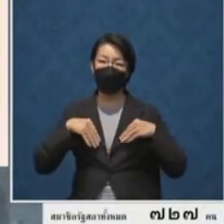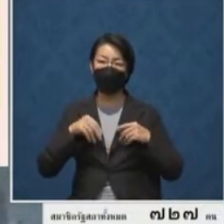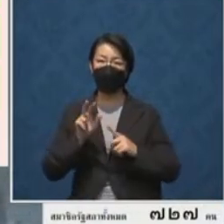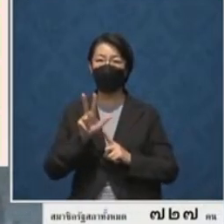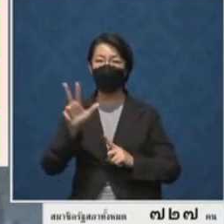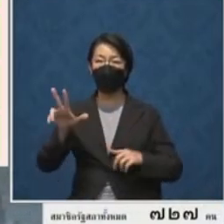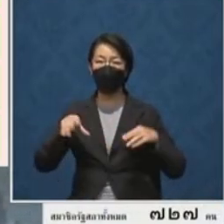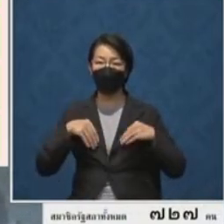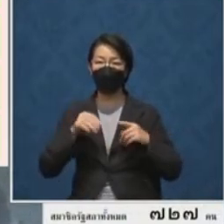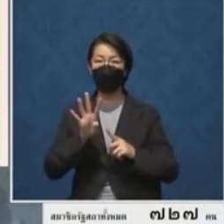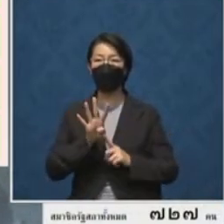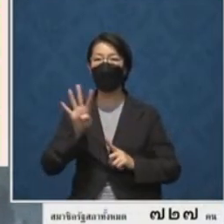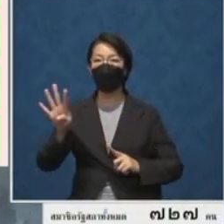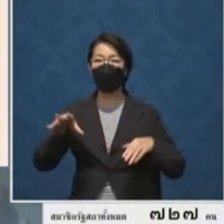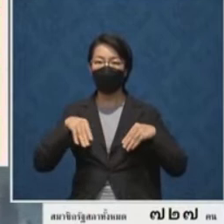โอเค